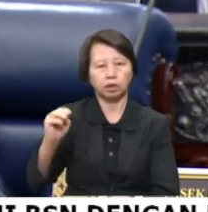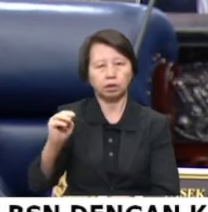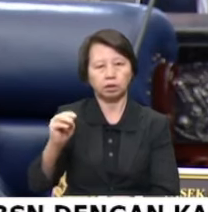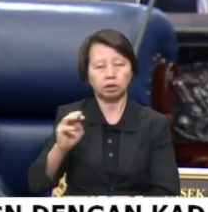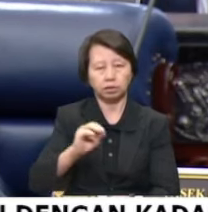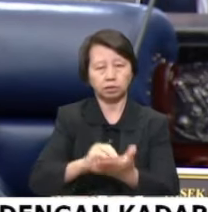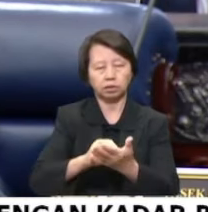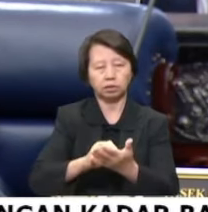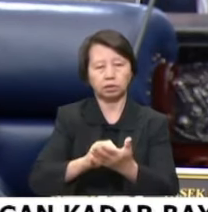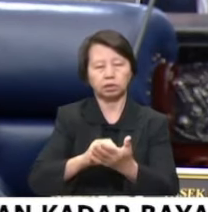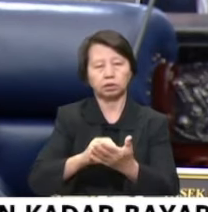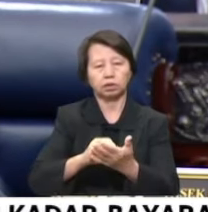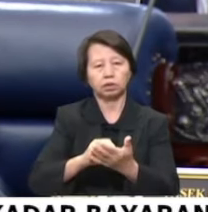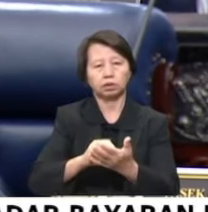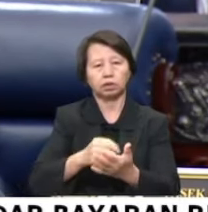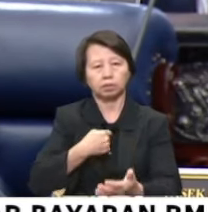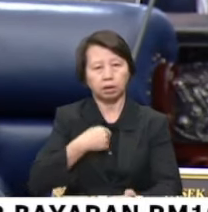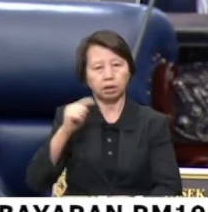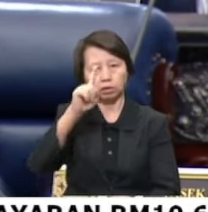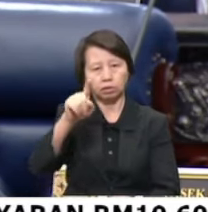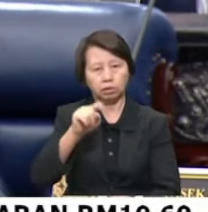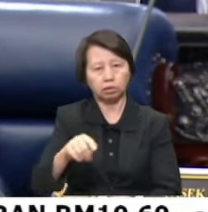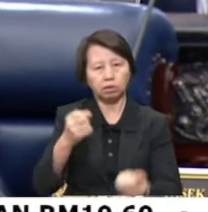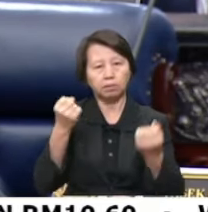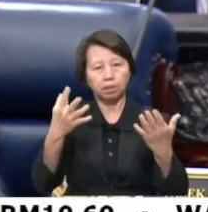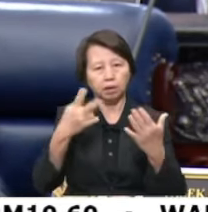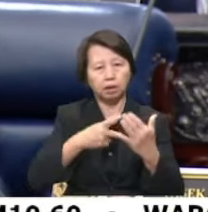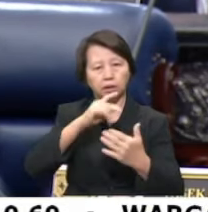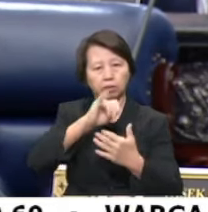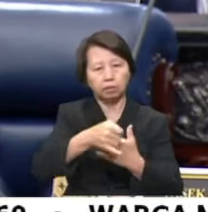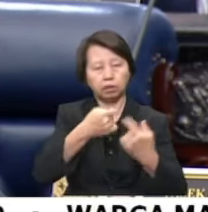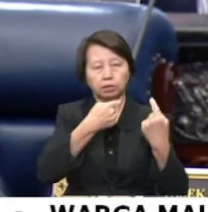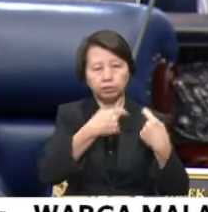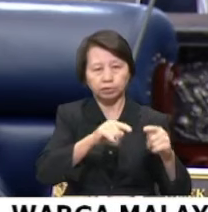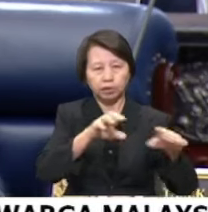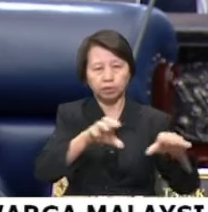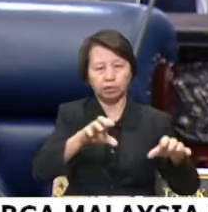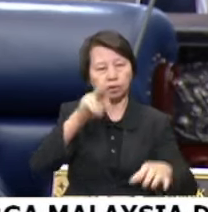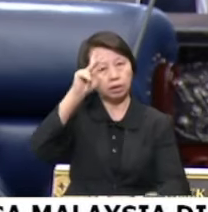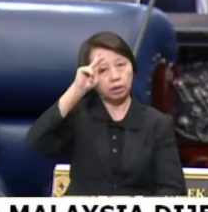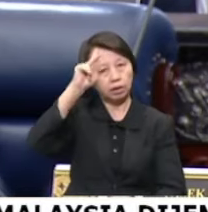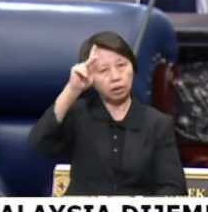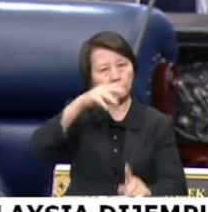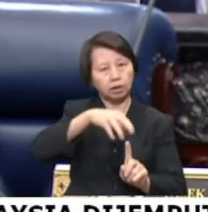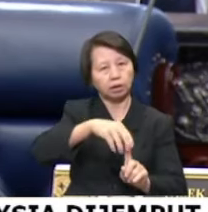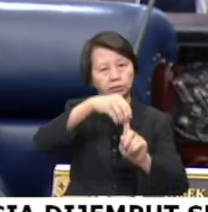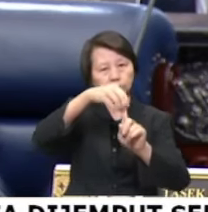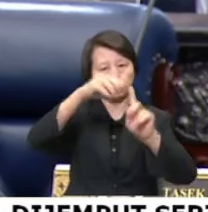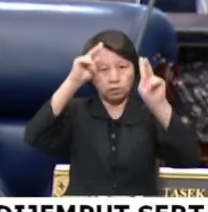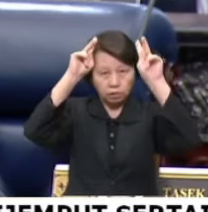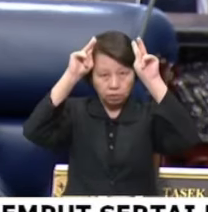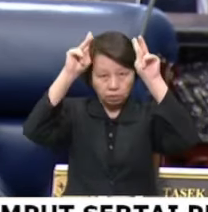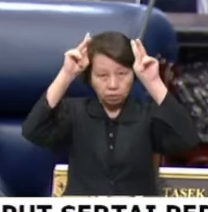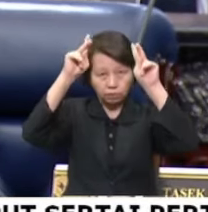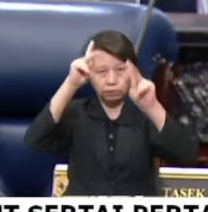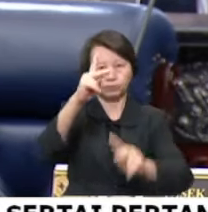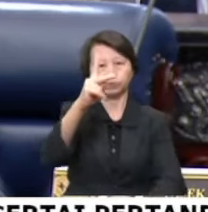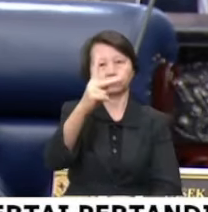negara. Persoalan saya ialah berapakah projek yang sedang dijalankan di Kelantan, khususnya di Kuala Krai? Terima kasih, Yang Berhormat Yang